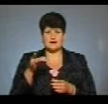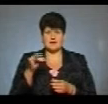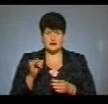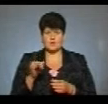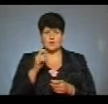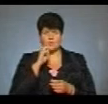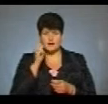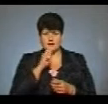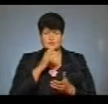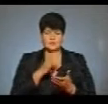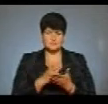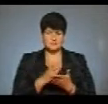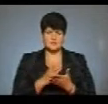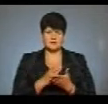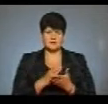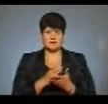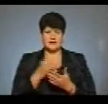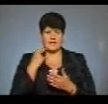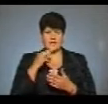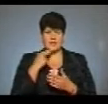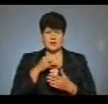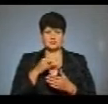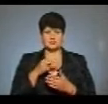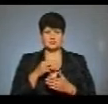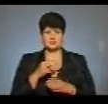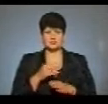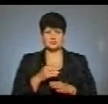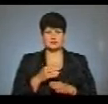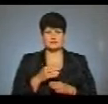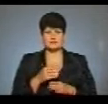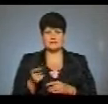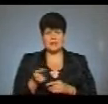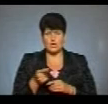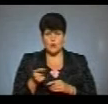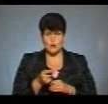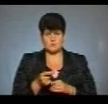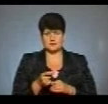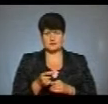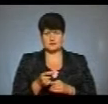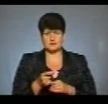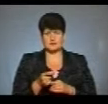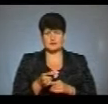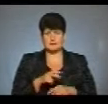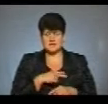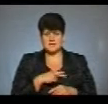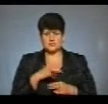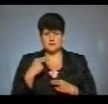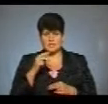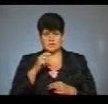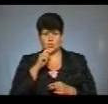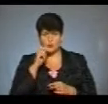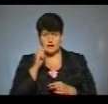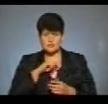України складається з найкращих, із частини найкращих тернопільських, які є призерами чемпіонатів